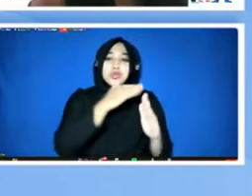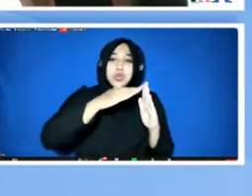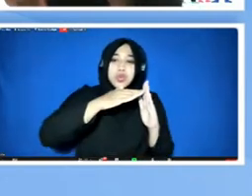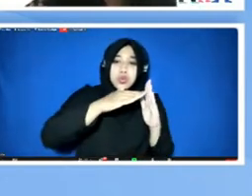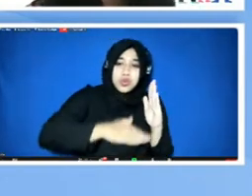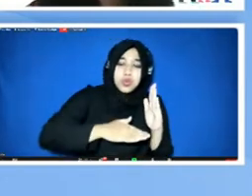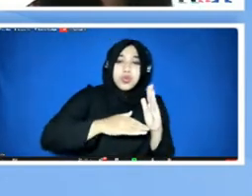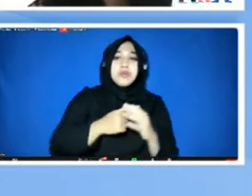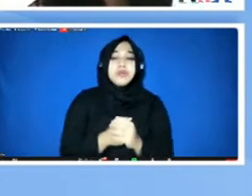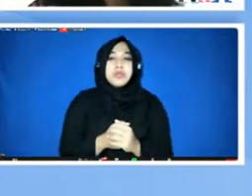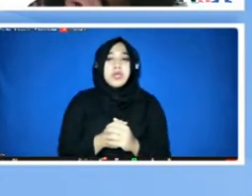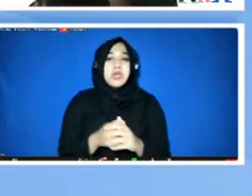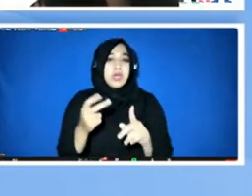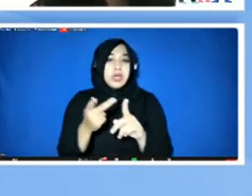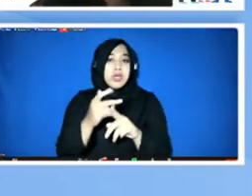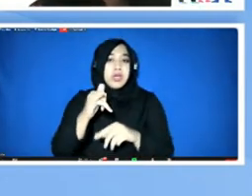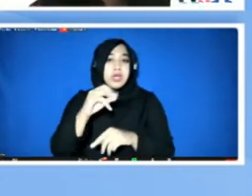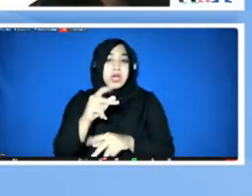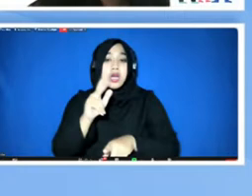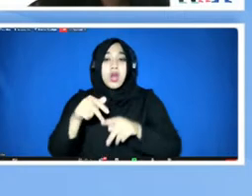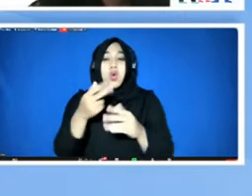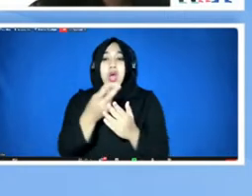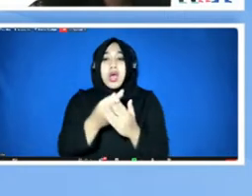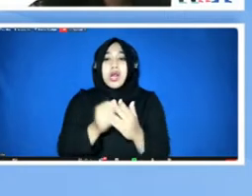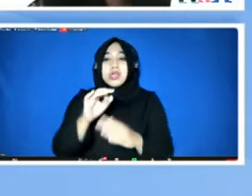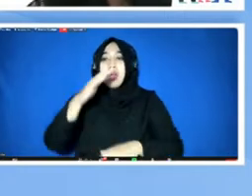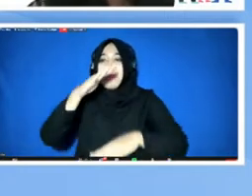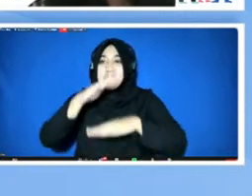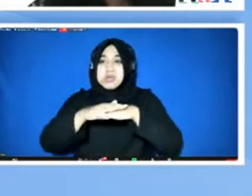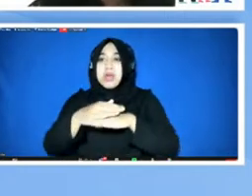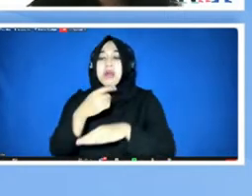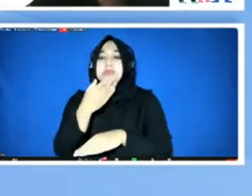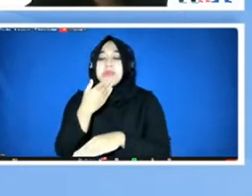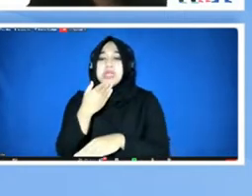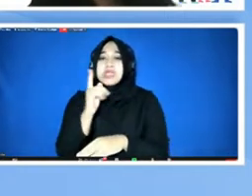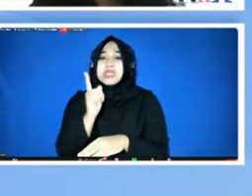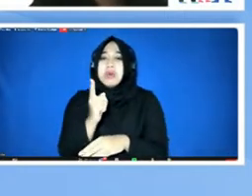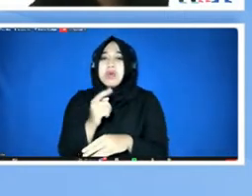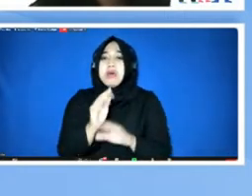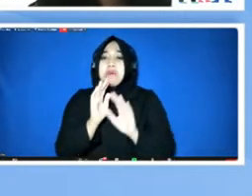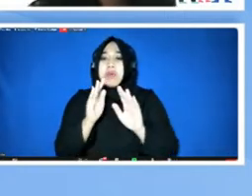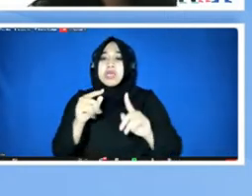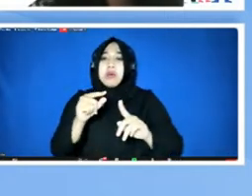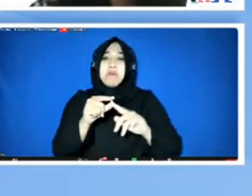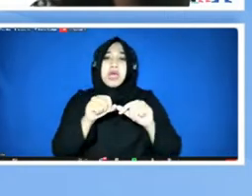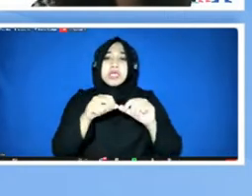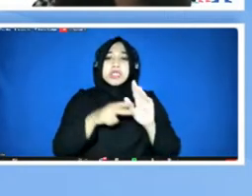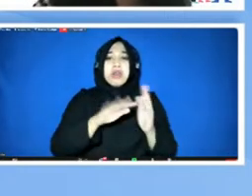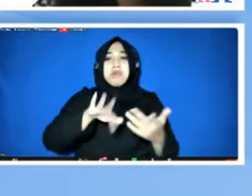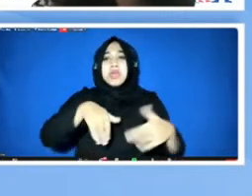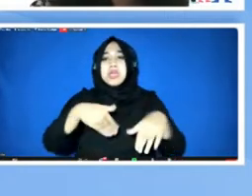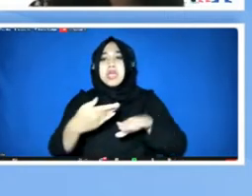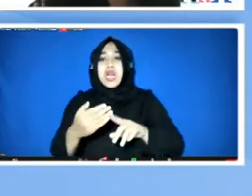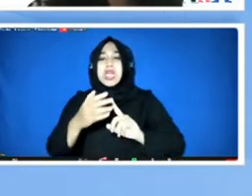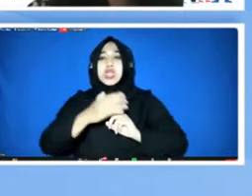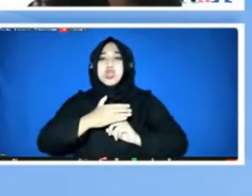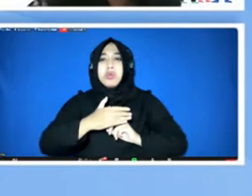di hilir apabila anggaran tidak dimaksimalkan, itu akan menyebabkan banyak pasien meninggal saat isoman karena tidak